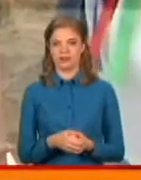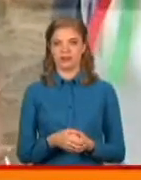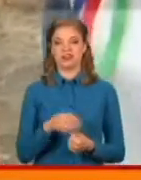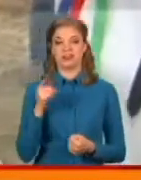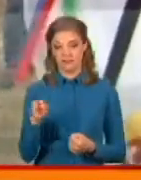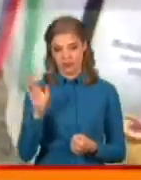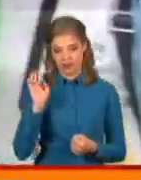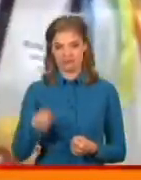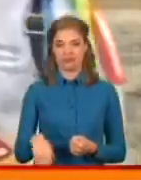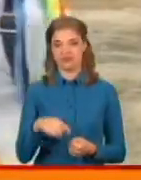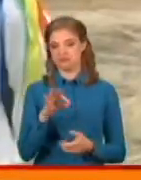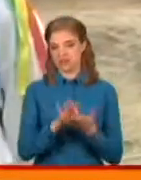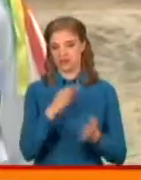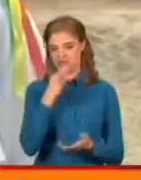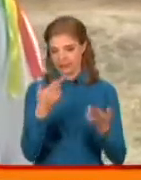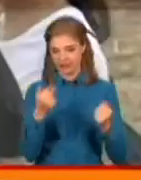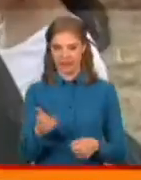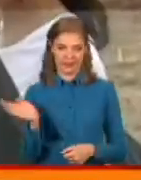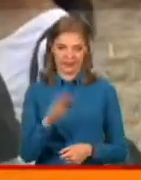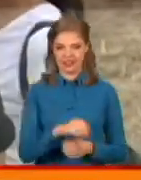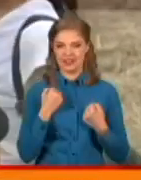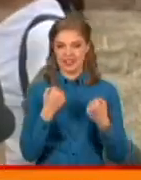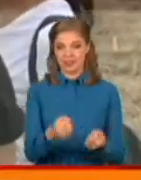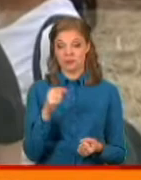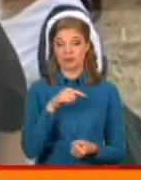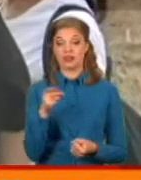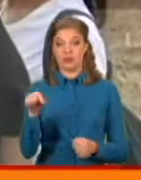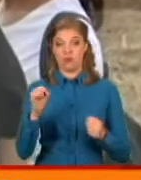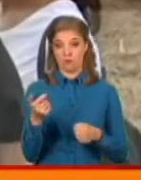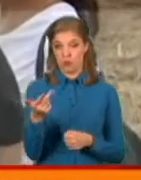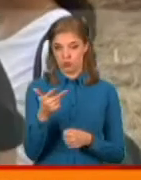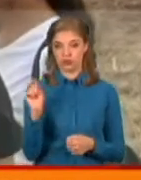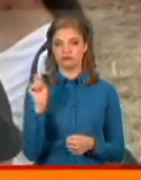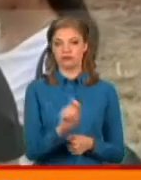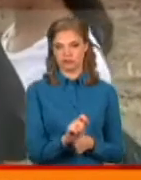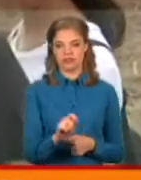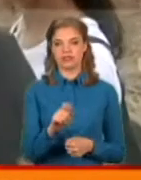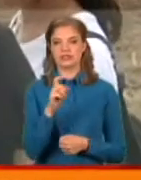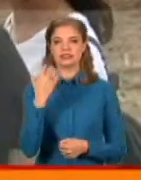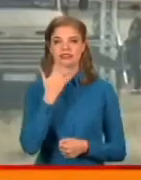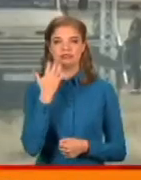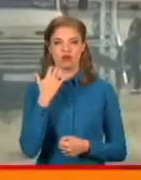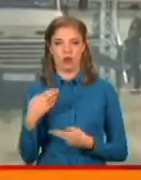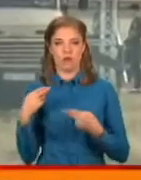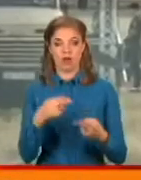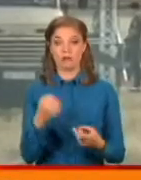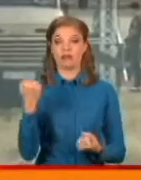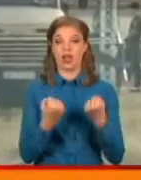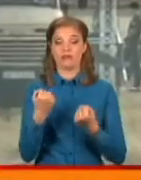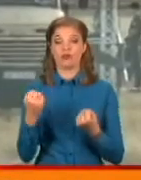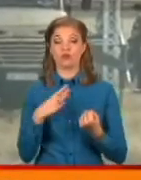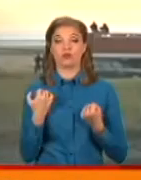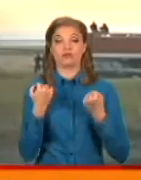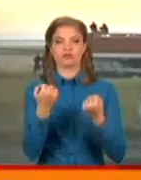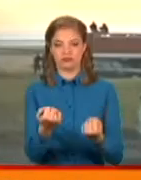вона зразу сказала: «Да, їдемо». Подруги Юлія, Аміна та Ніяра прибули на концерт із Сімферополя. Автівку, якою